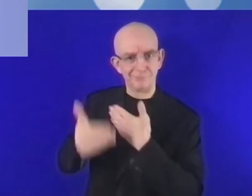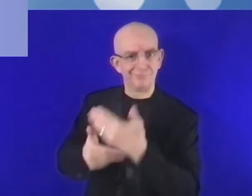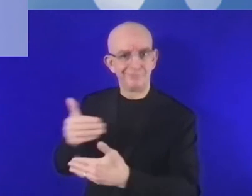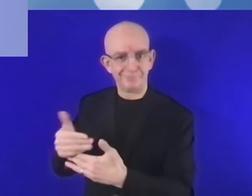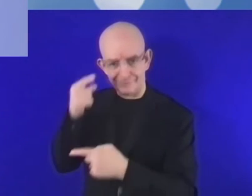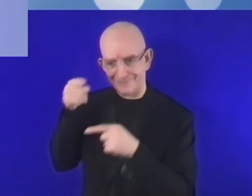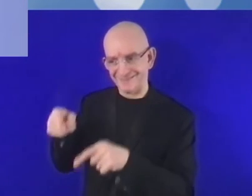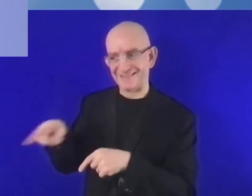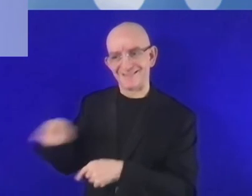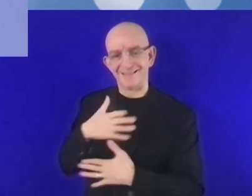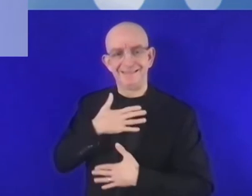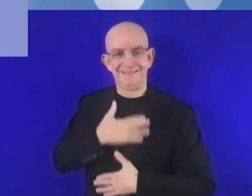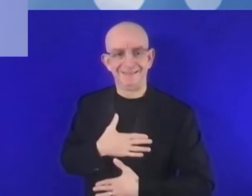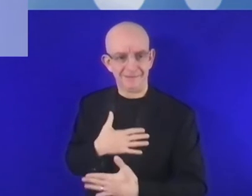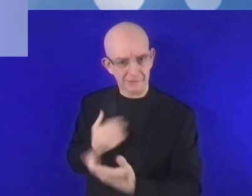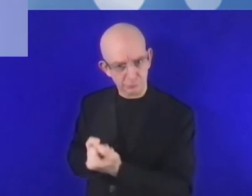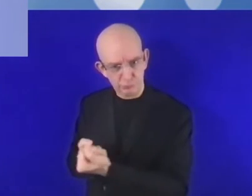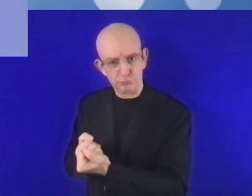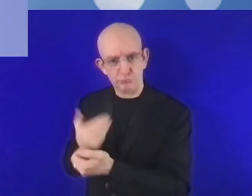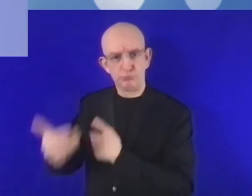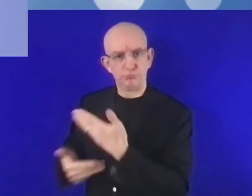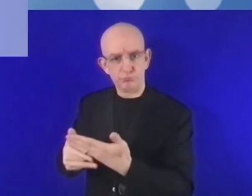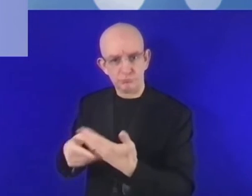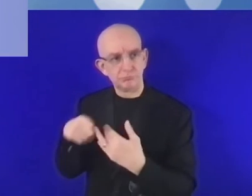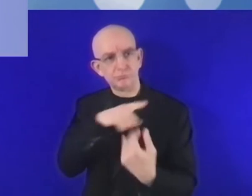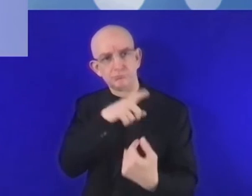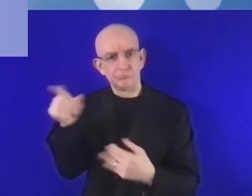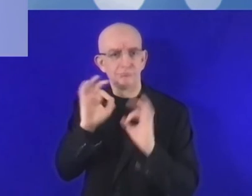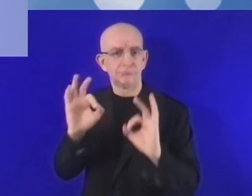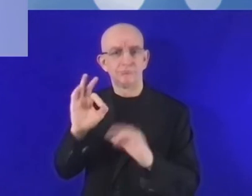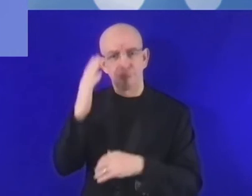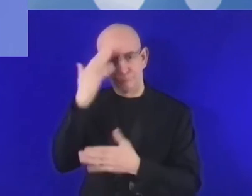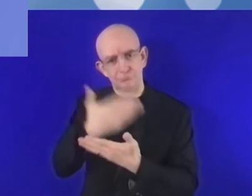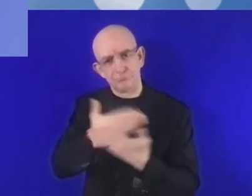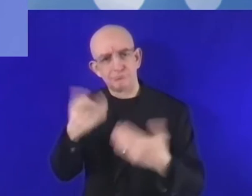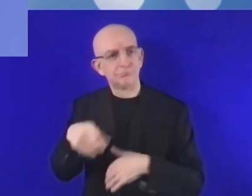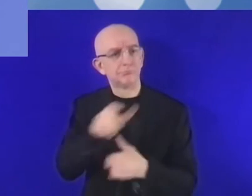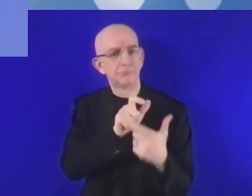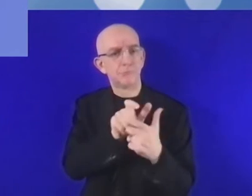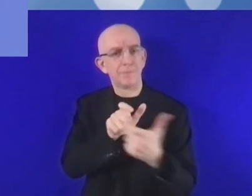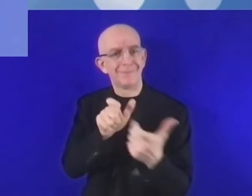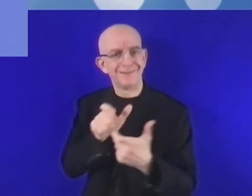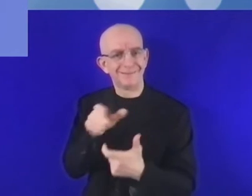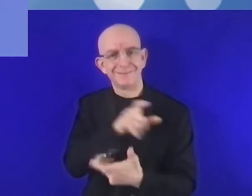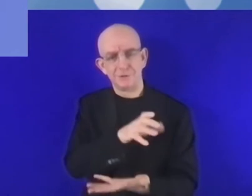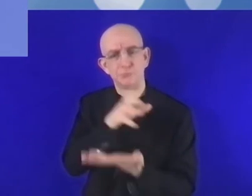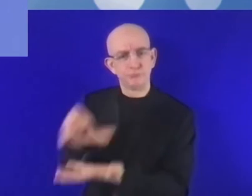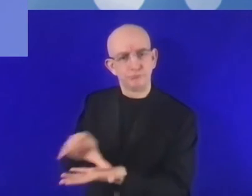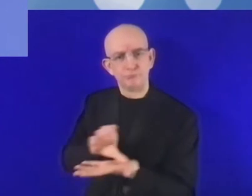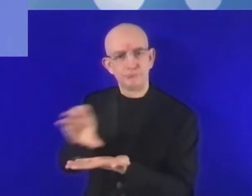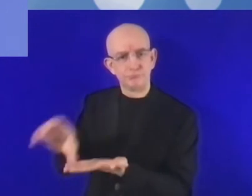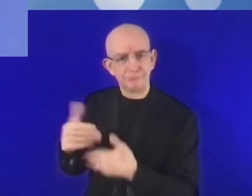стартапов и сектора малых и средних предприятий. Так что мы предлагаем нашу финансовую поддержку не только